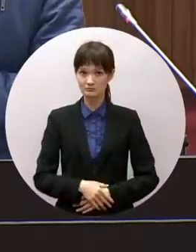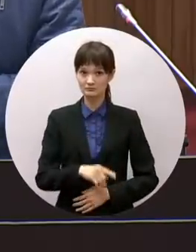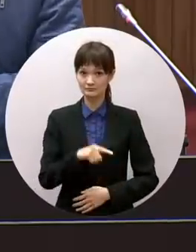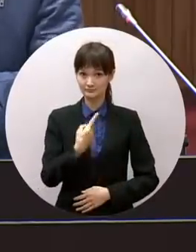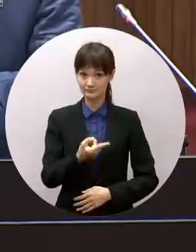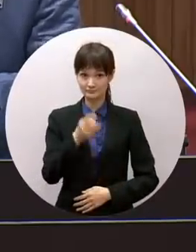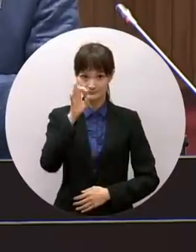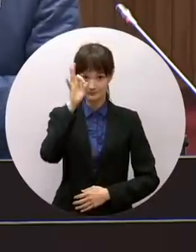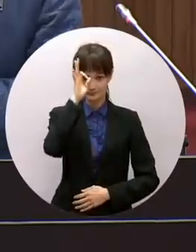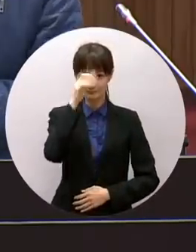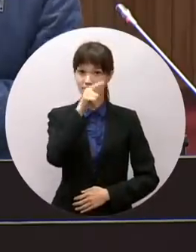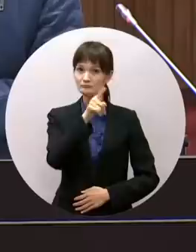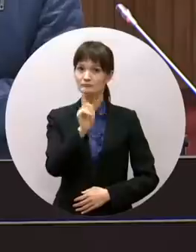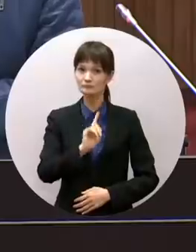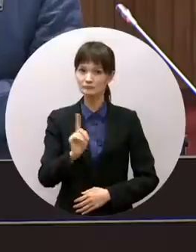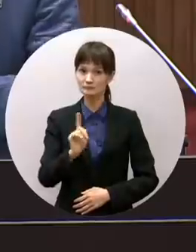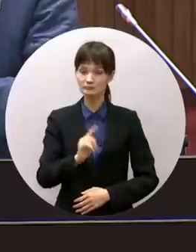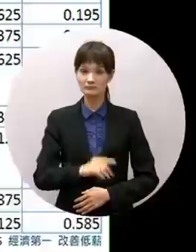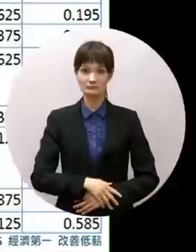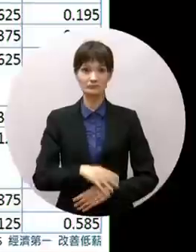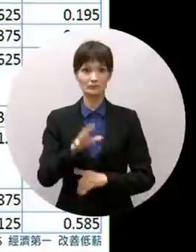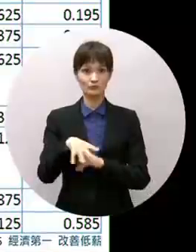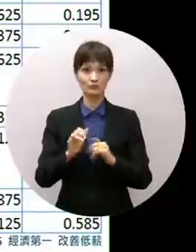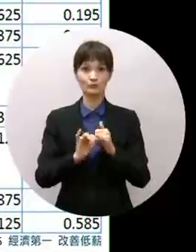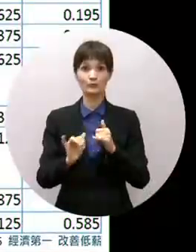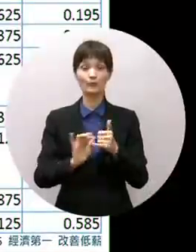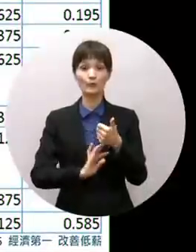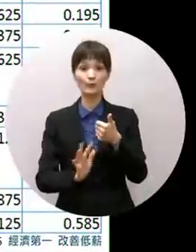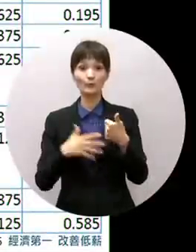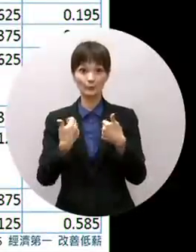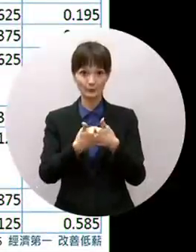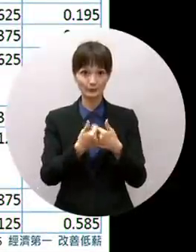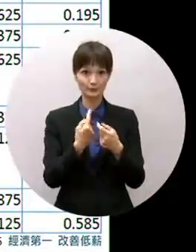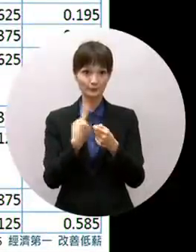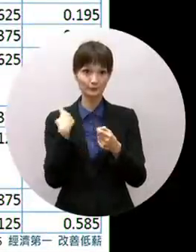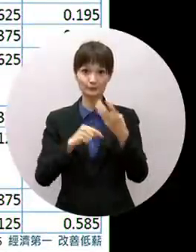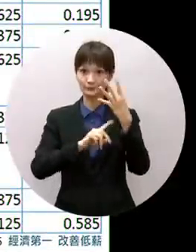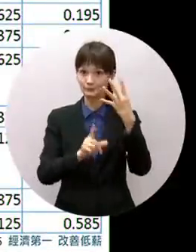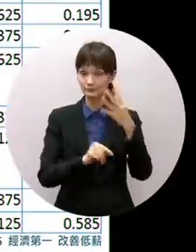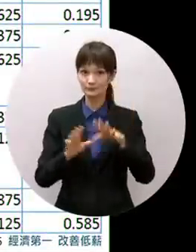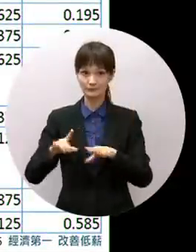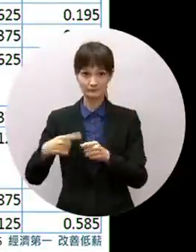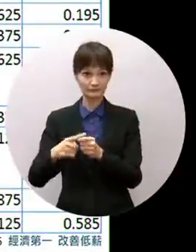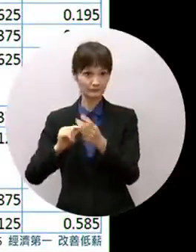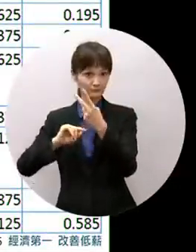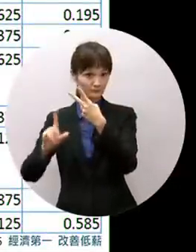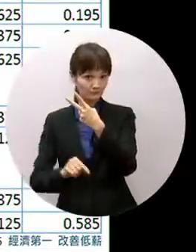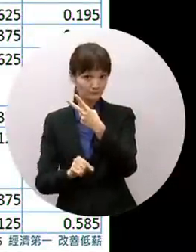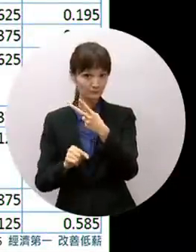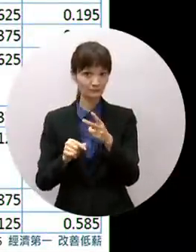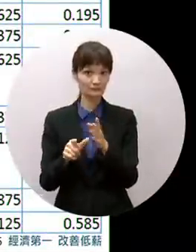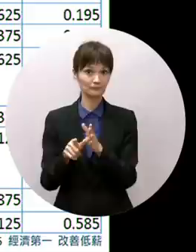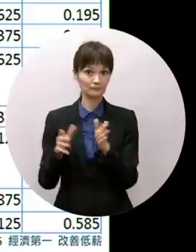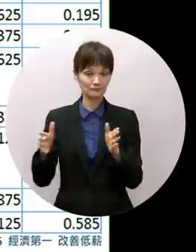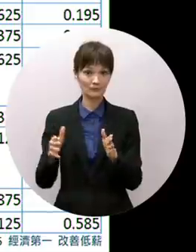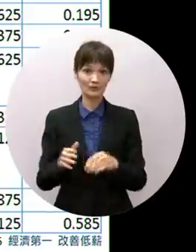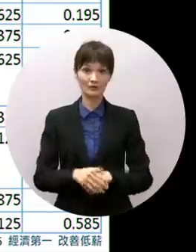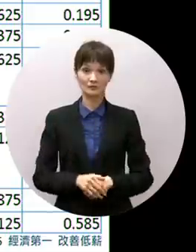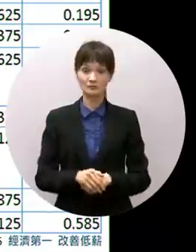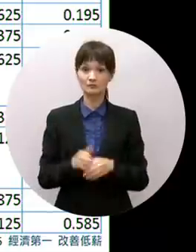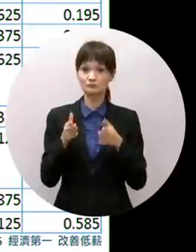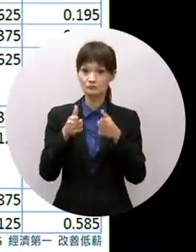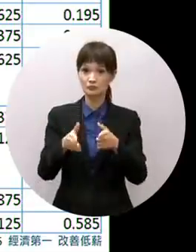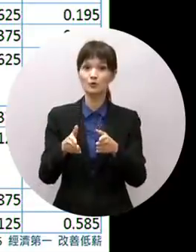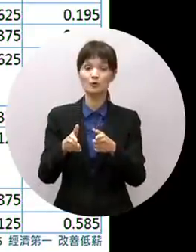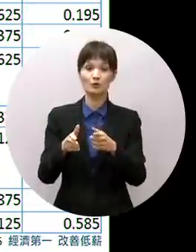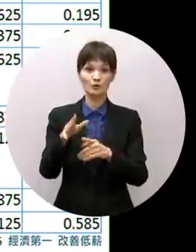这个是什么？这个是农委会去年4月还有今年2月大幅调降 农